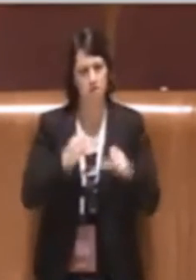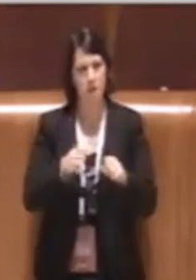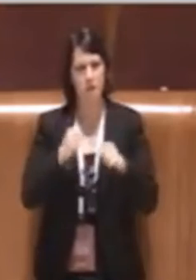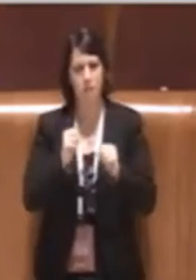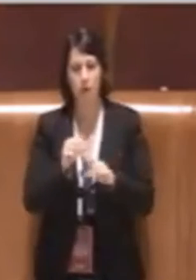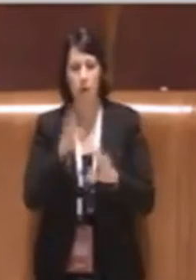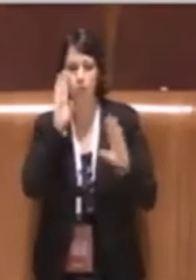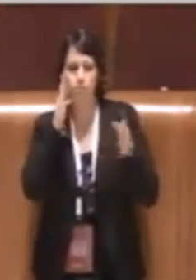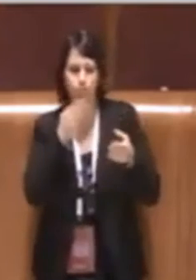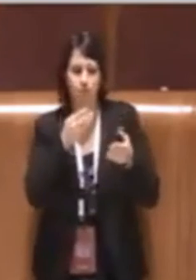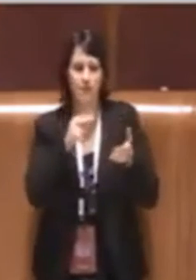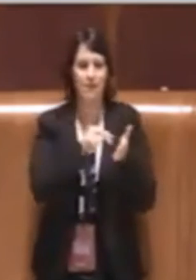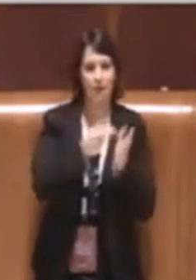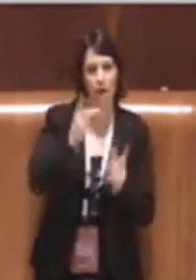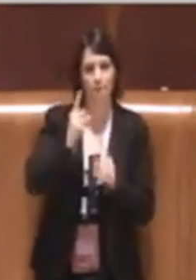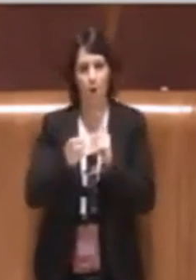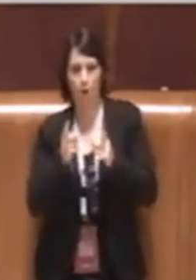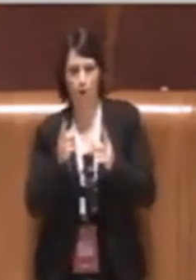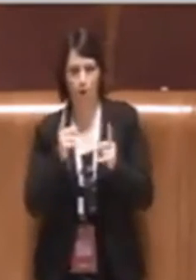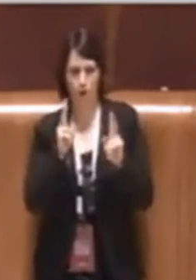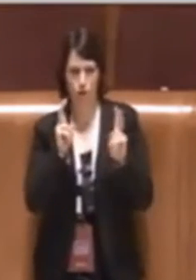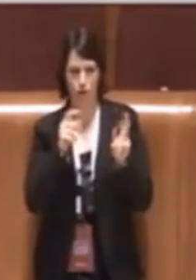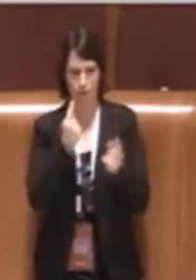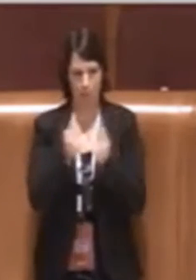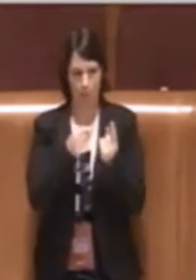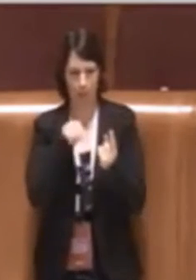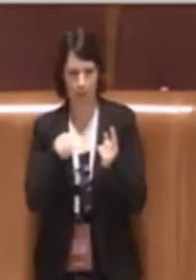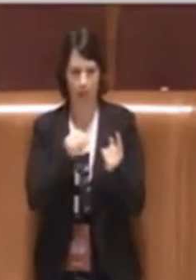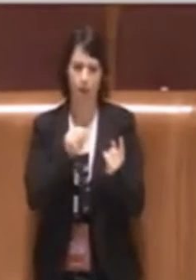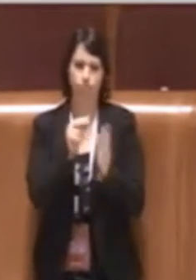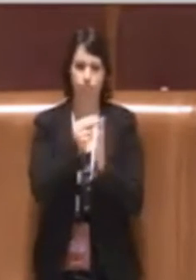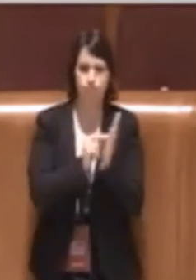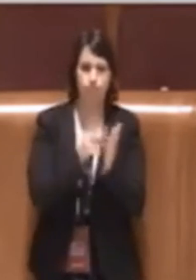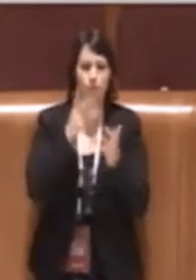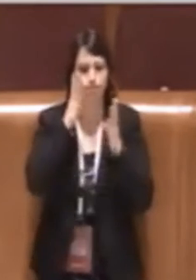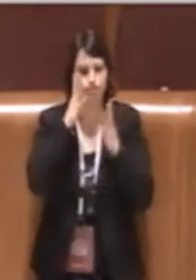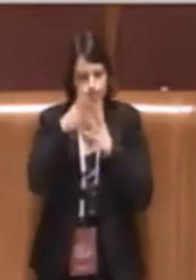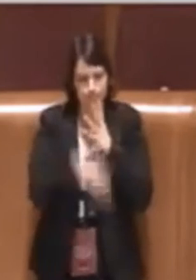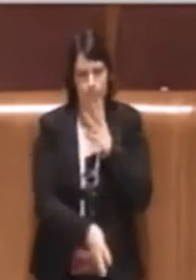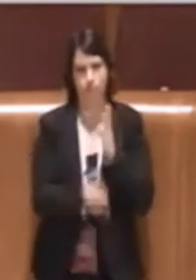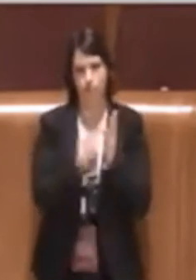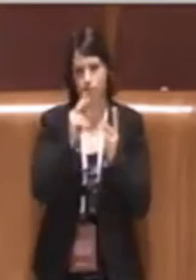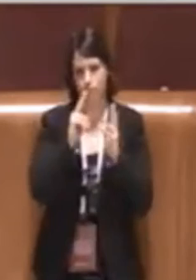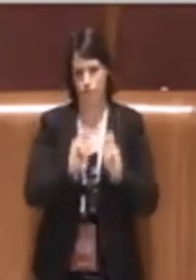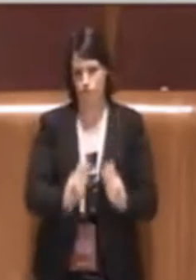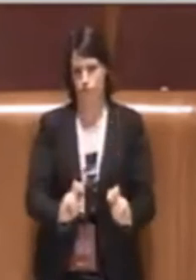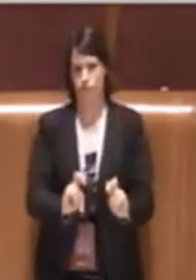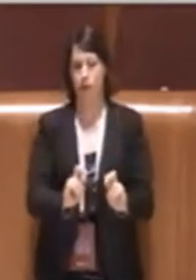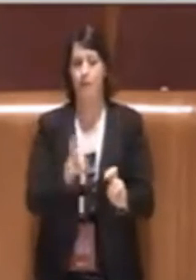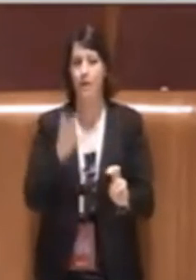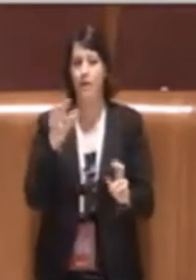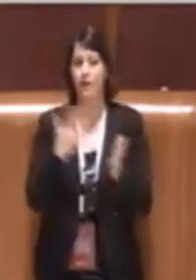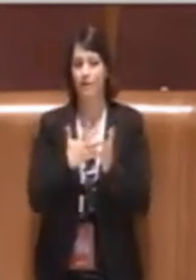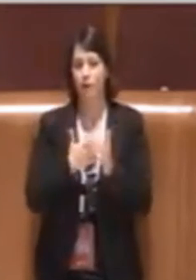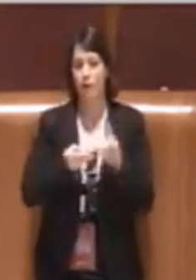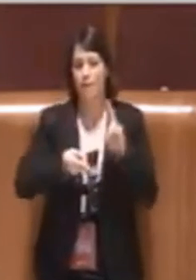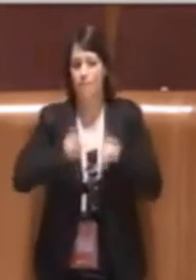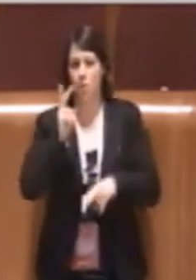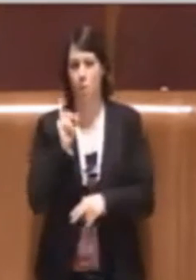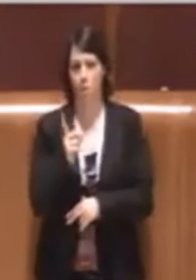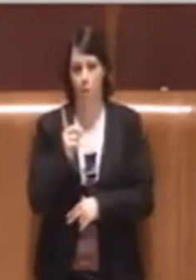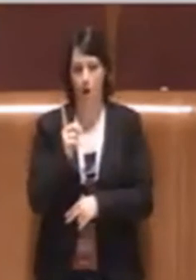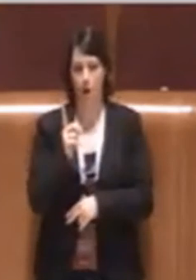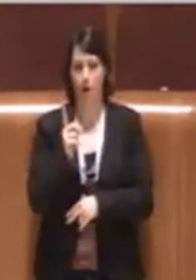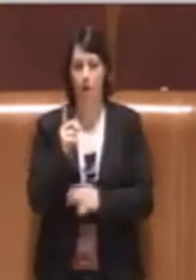in esso contenuti molto approfondita con una difficoltà in più quella di raccogliere le indicazioni della convenzione